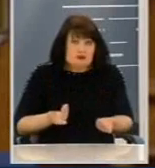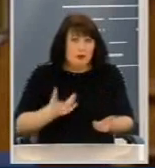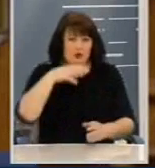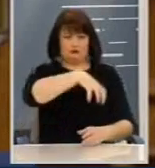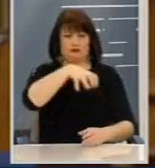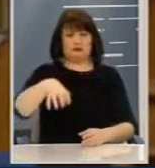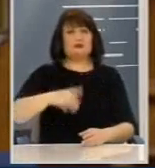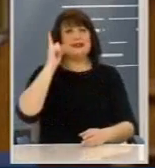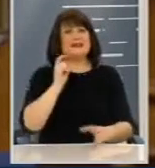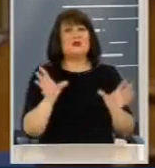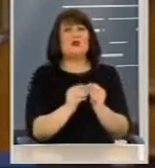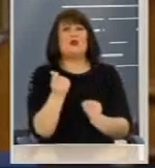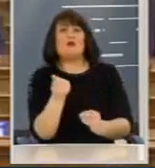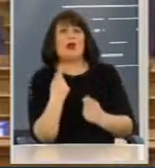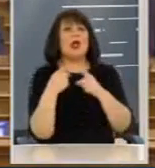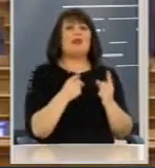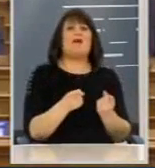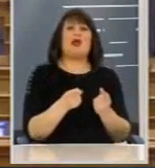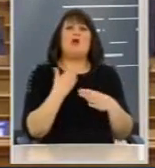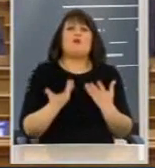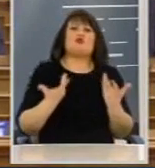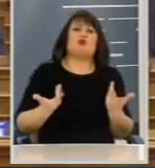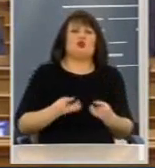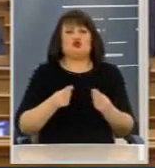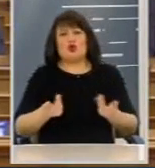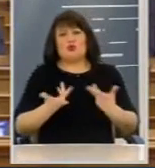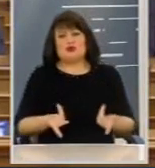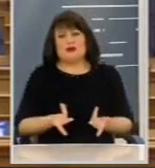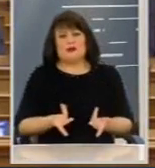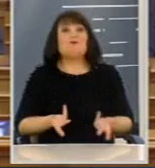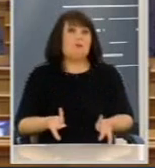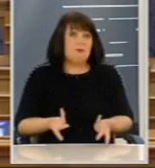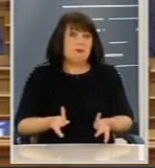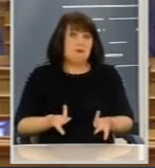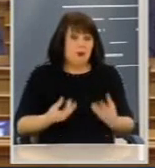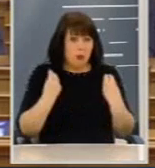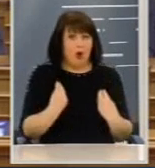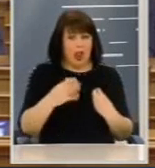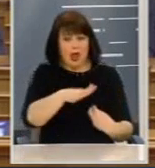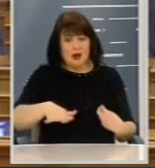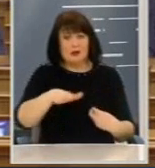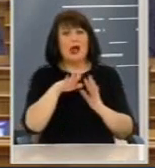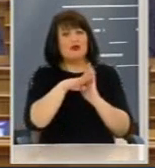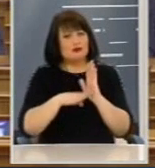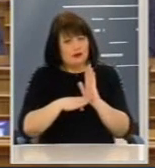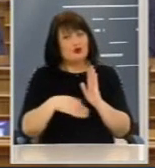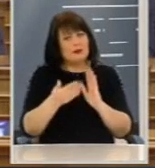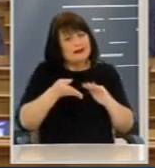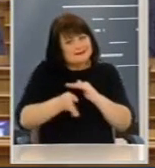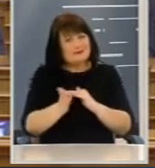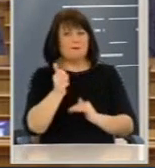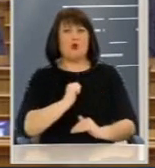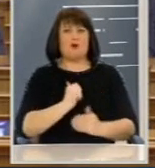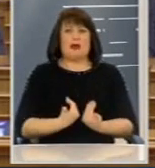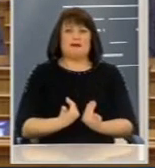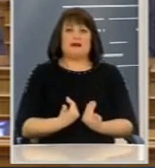που γνωρίζουν το πώς και με ποιον τρόπο και τις καλύτερες, ώστε να διαμορφωθούν οι καλύτερες δυνατές προϋποθέσεις για να βγει μια χώρα στις αγορές.